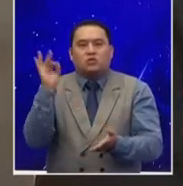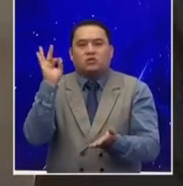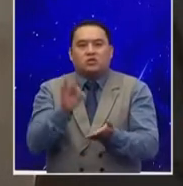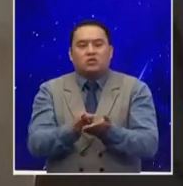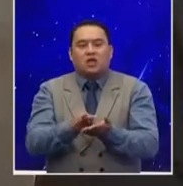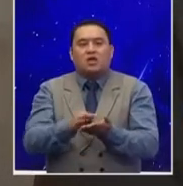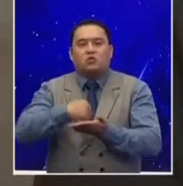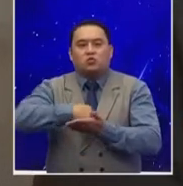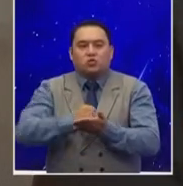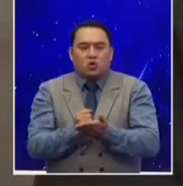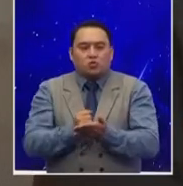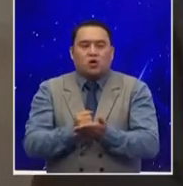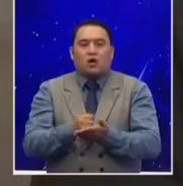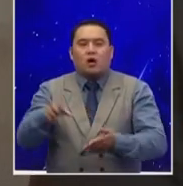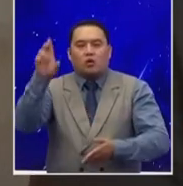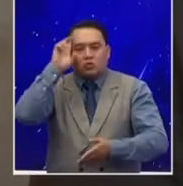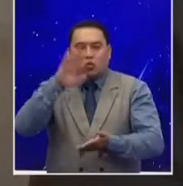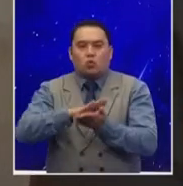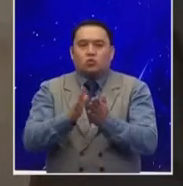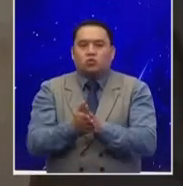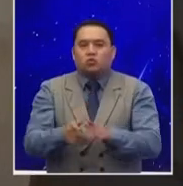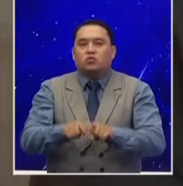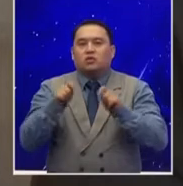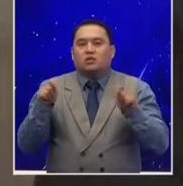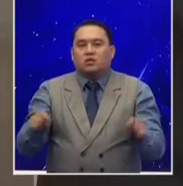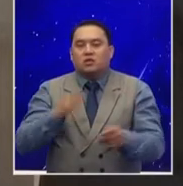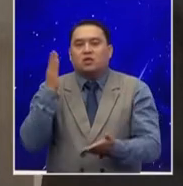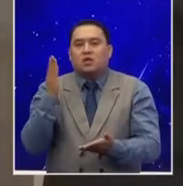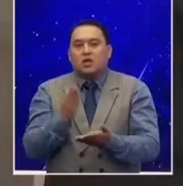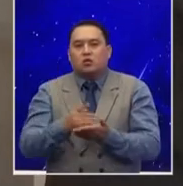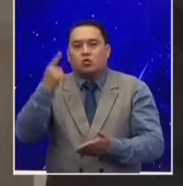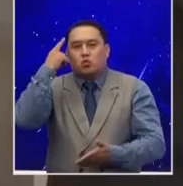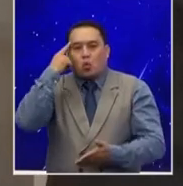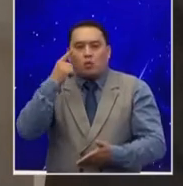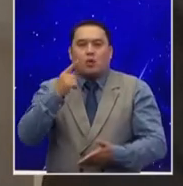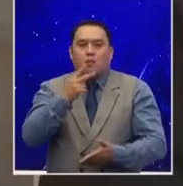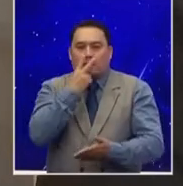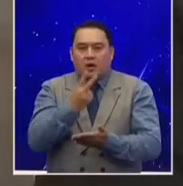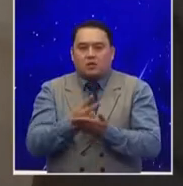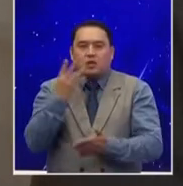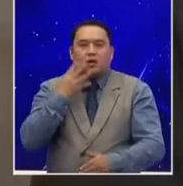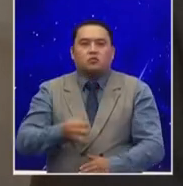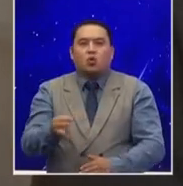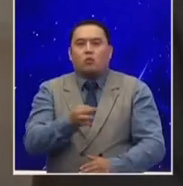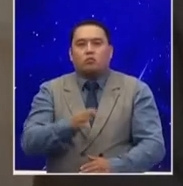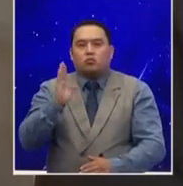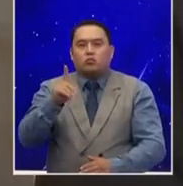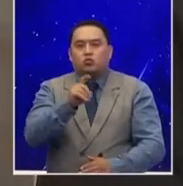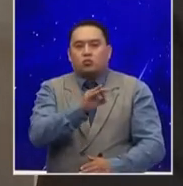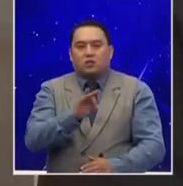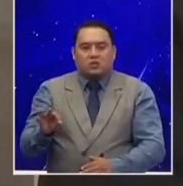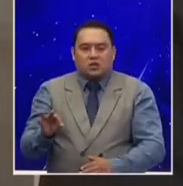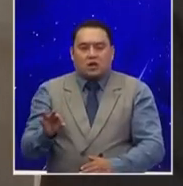поставлены, актуальные. Государством создаются все условия для достижения целей. Думаю, в ближайшие годы показатели Алматинской области будут